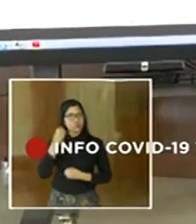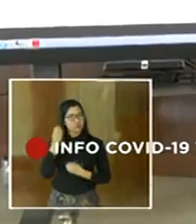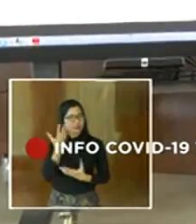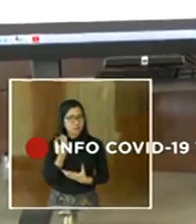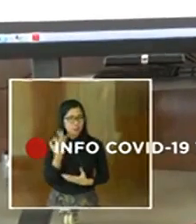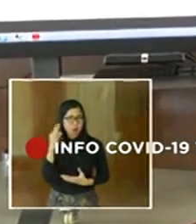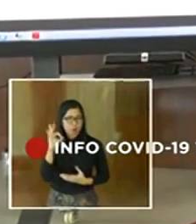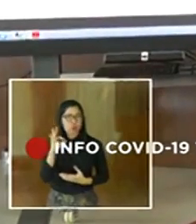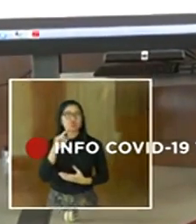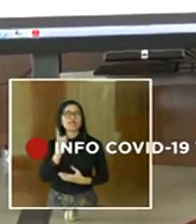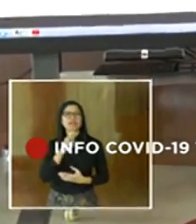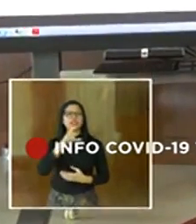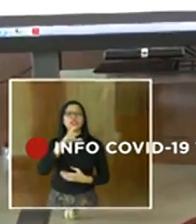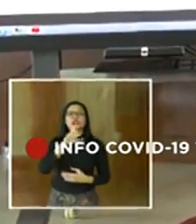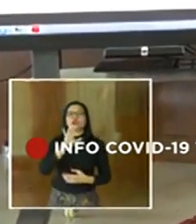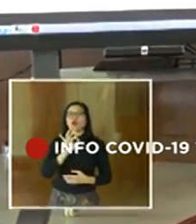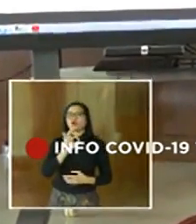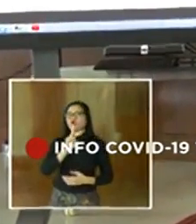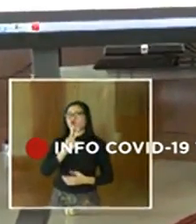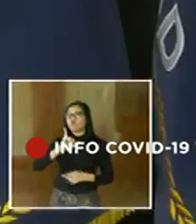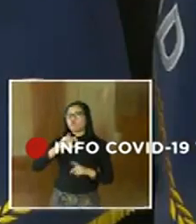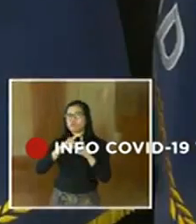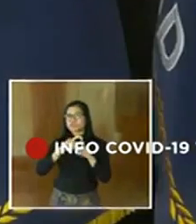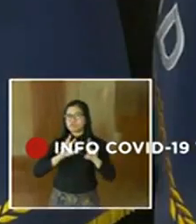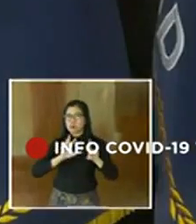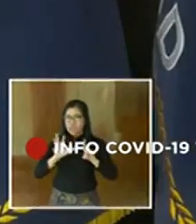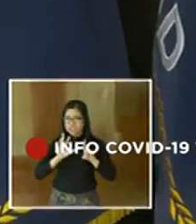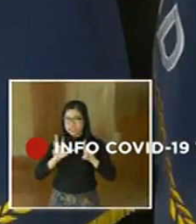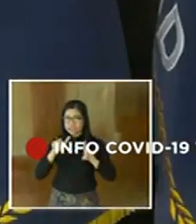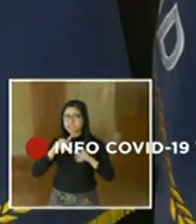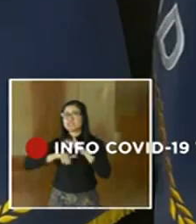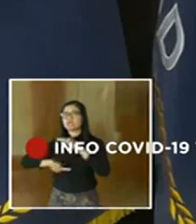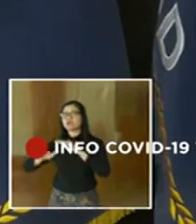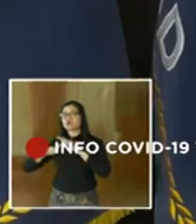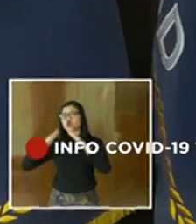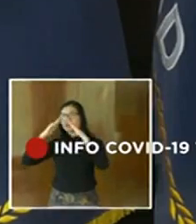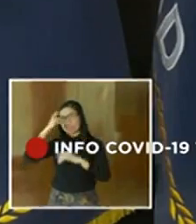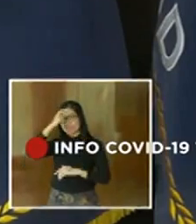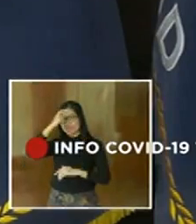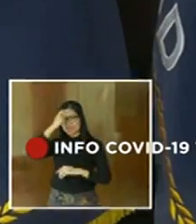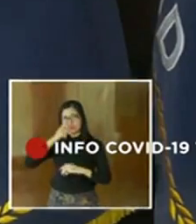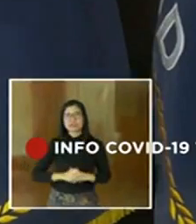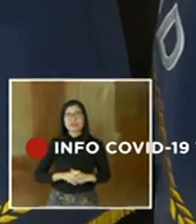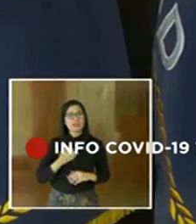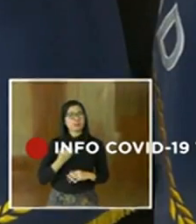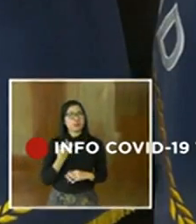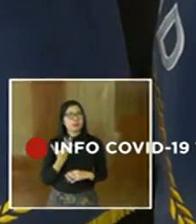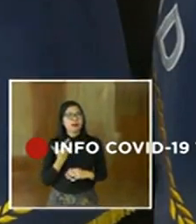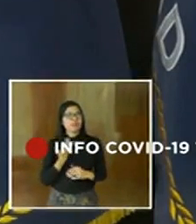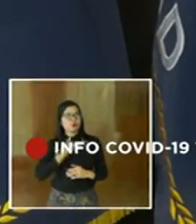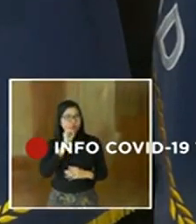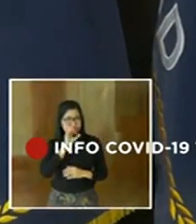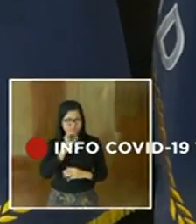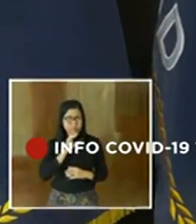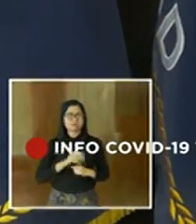coronavirus tcc19 yang dirawat di rumah sakit ada beberapa hal nanti yang saya sampaikan yang pertama